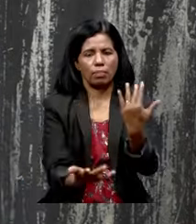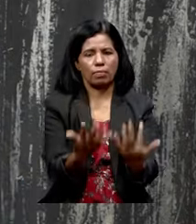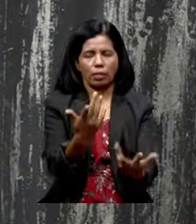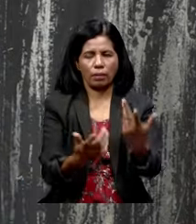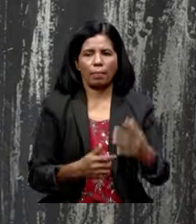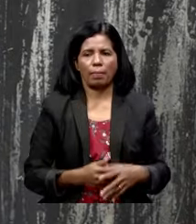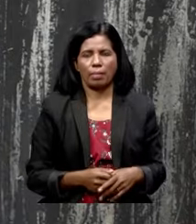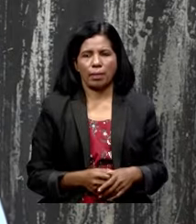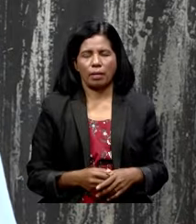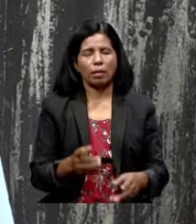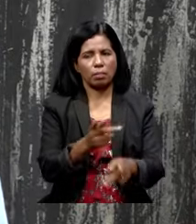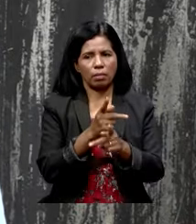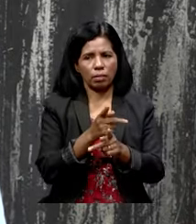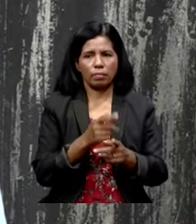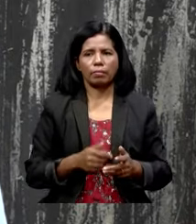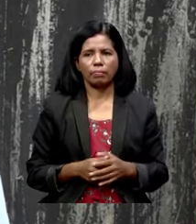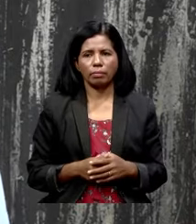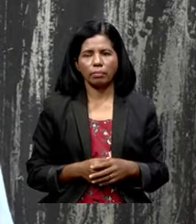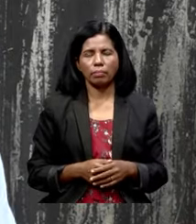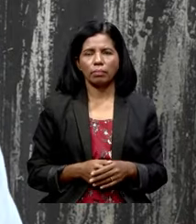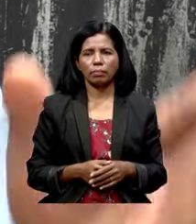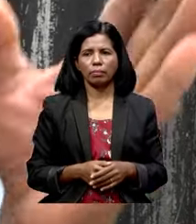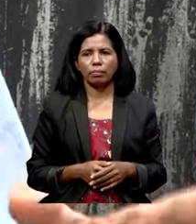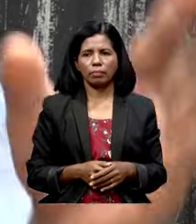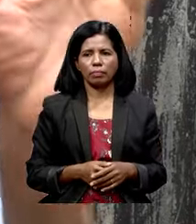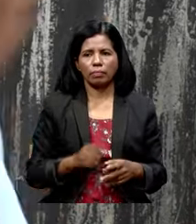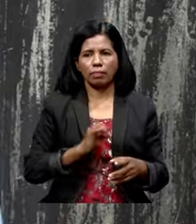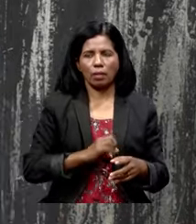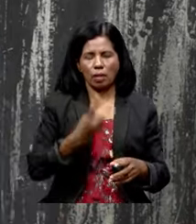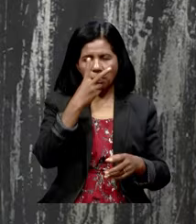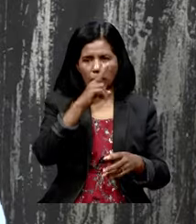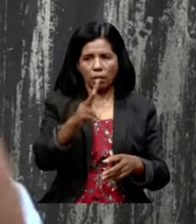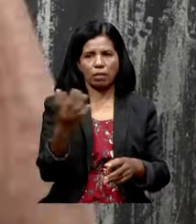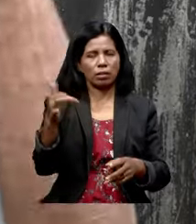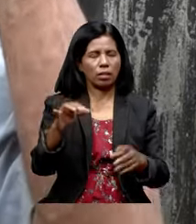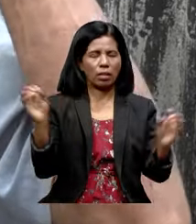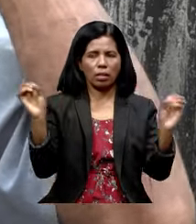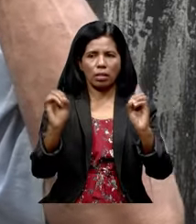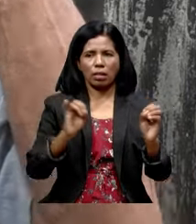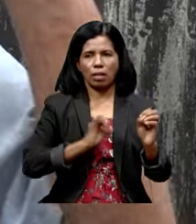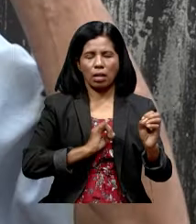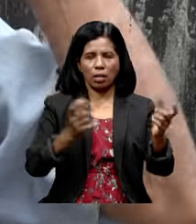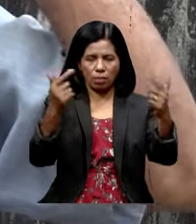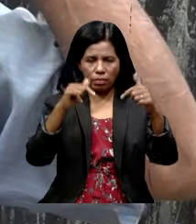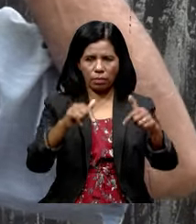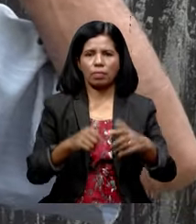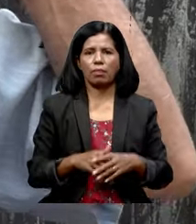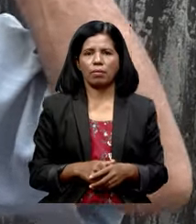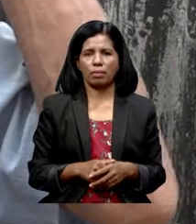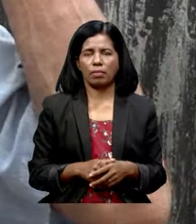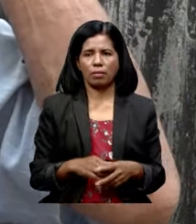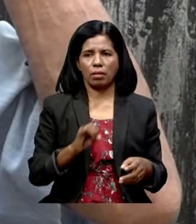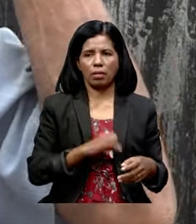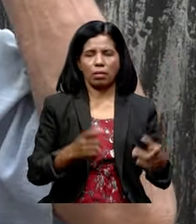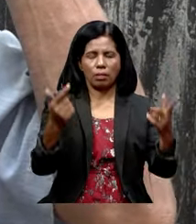Lain bate ahai. Tambah aku hitam ni matan sirah laya dalam rumah umai. Mai